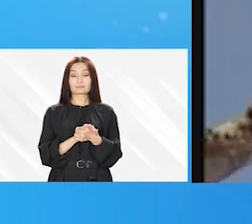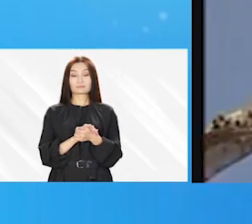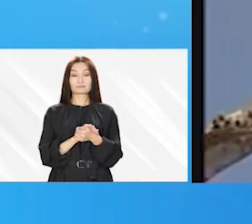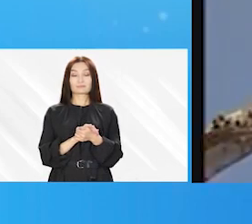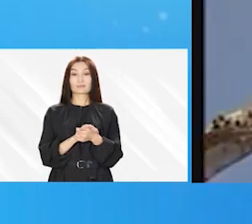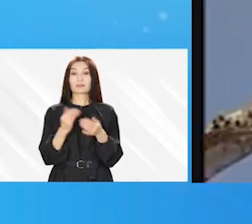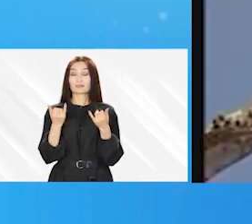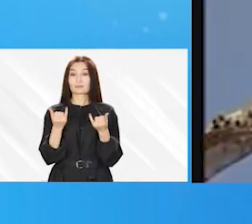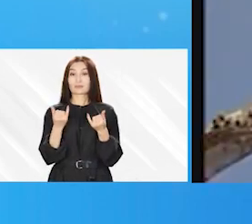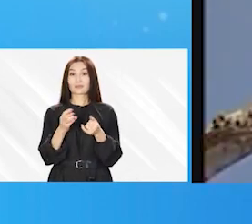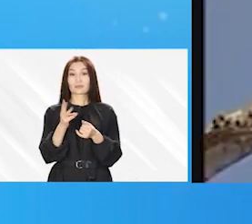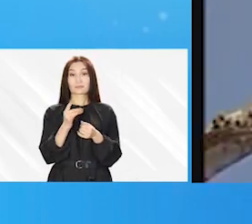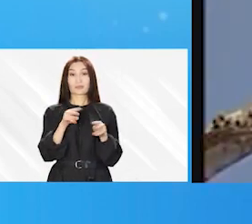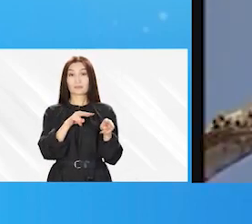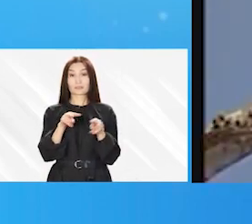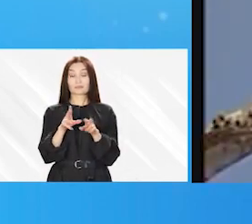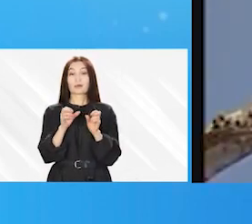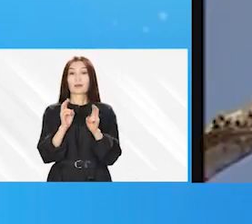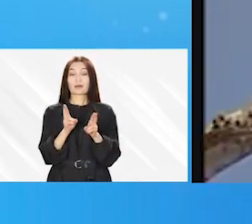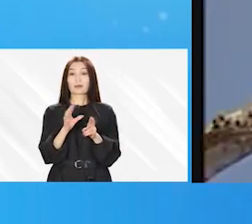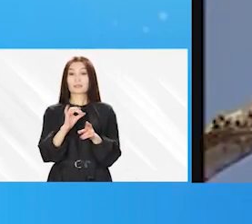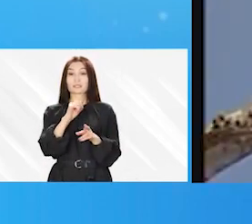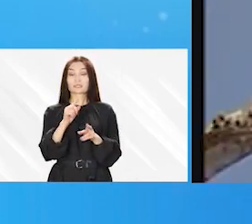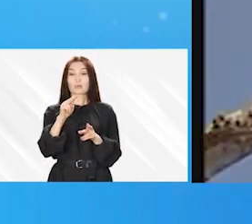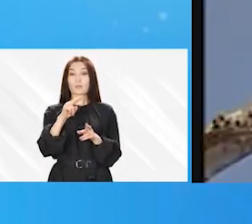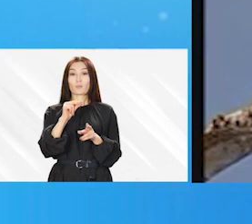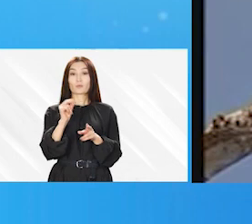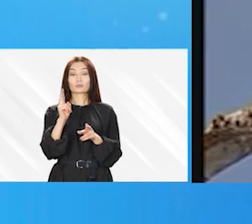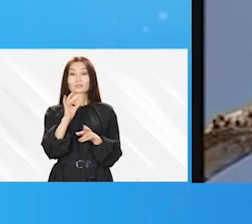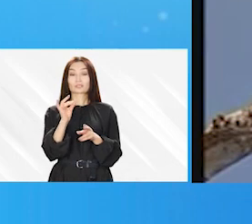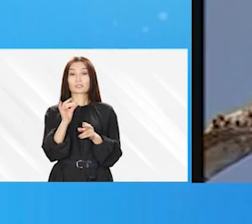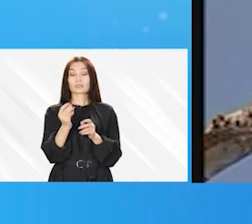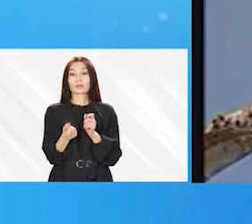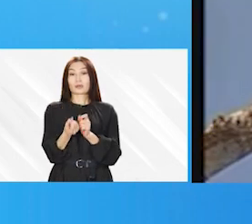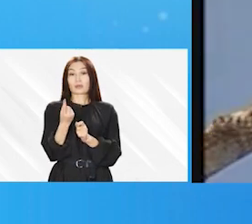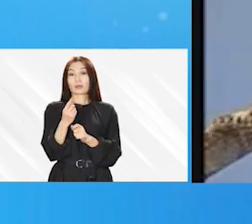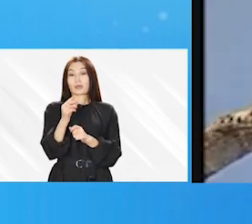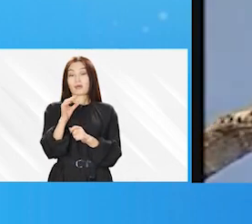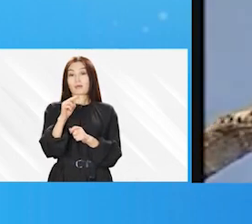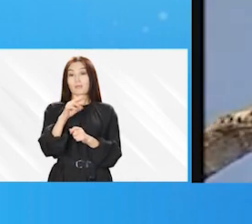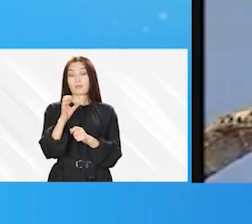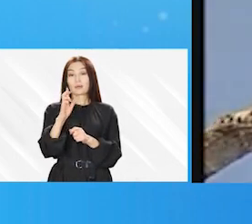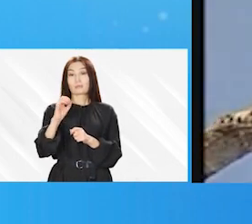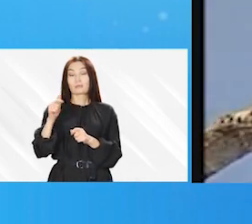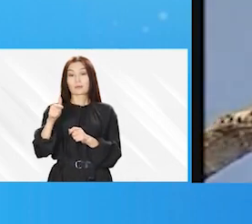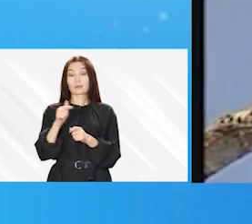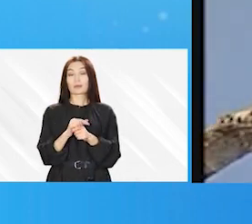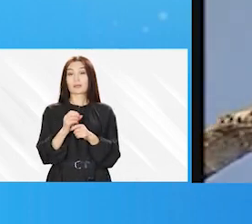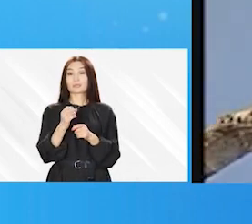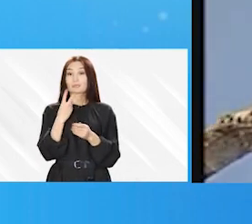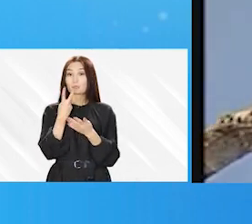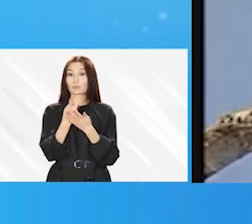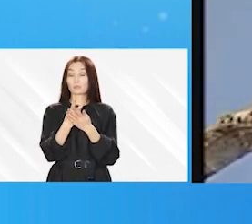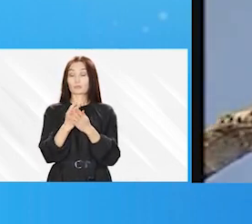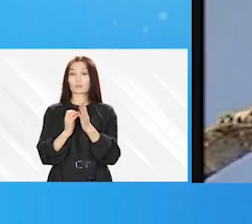теперь мы проследим как из почки разворачивается побег будем наблюдать за ростом